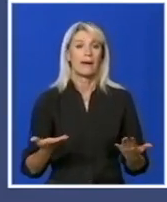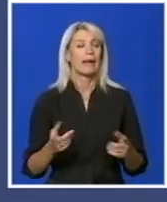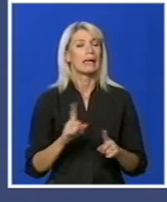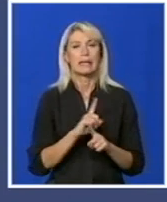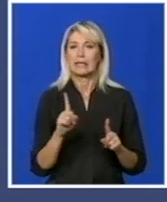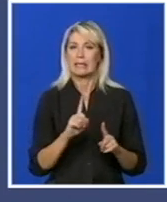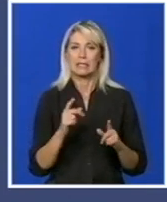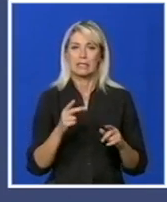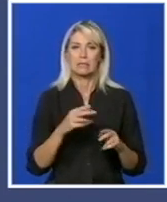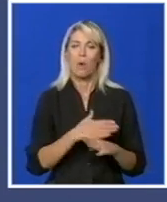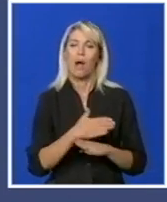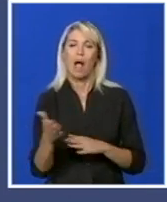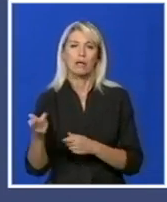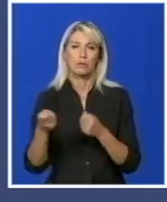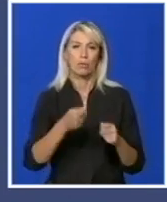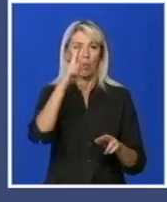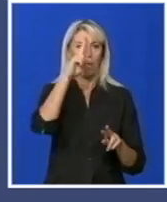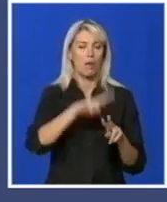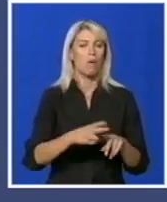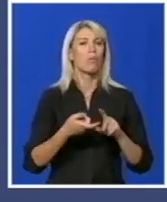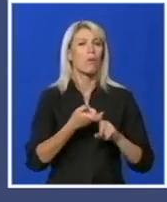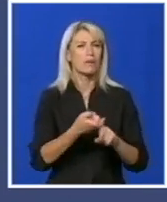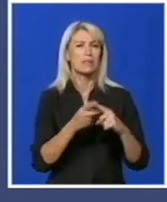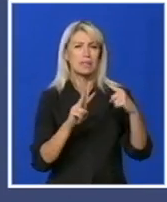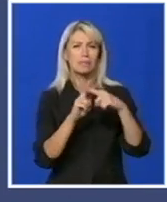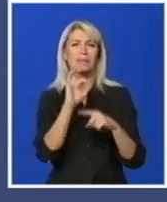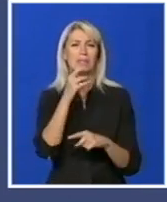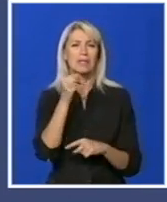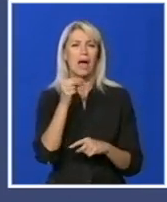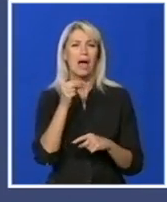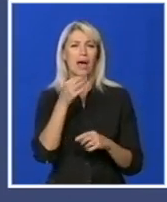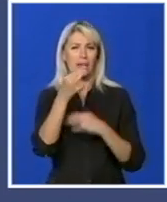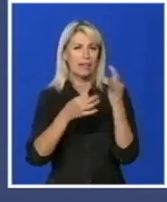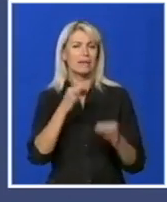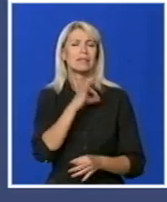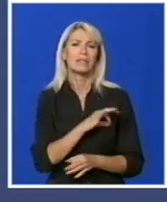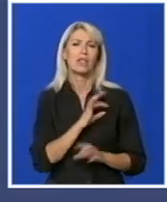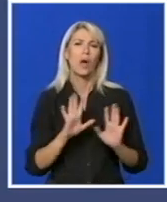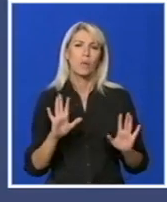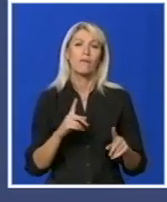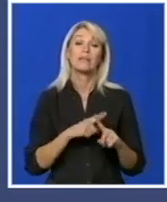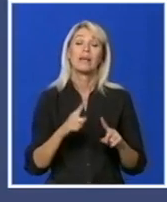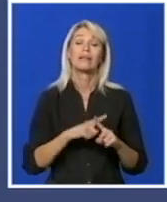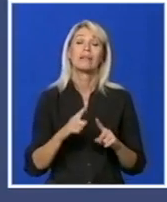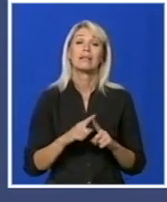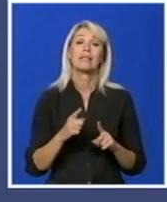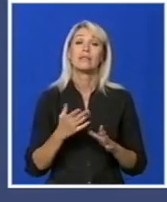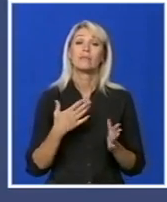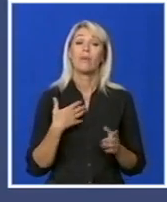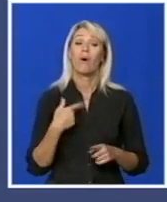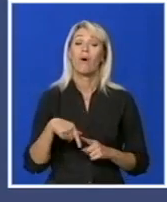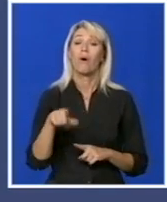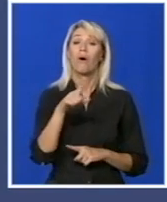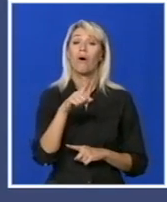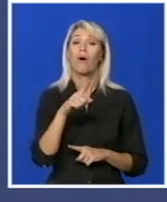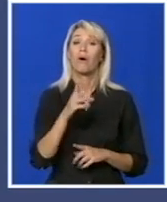zakasnela, zato što smo mi imali situaciju da smo jednim delom naši građani nisu ni mogli